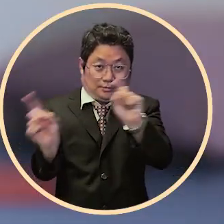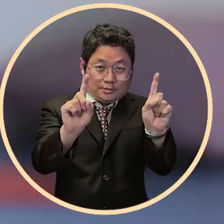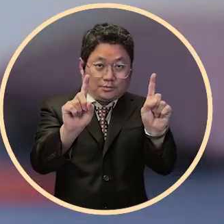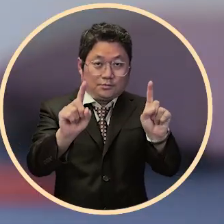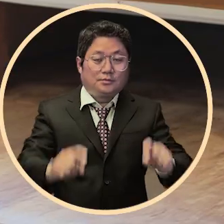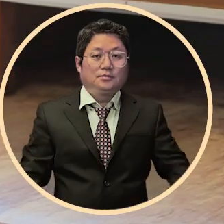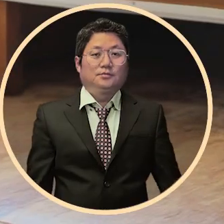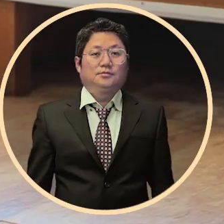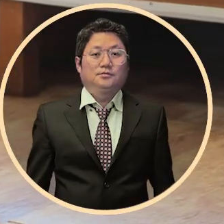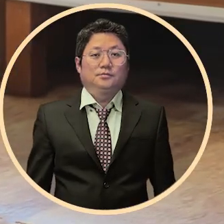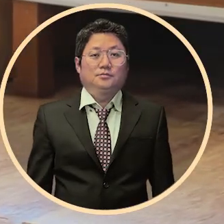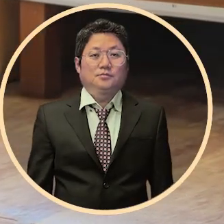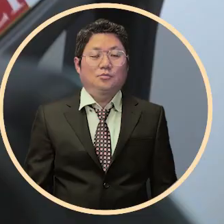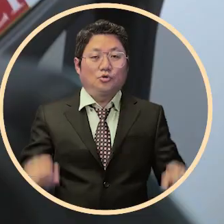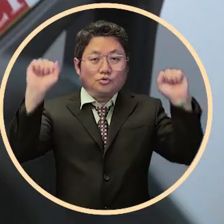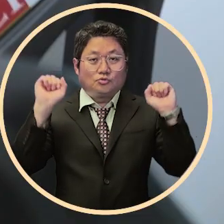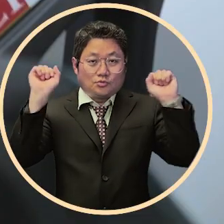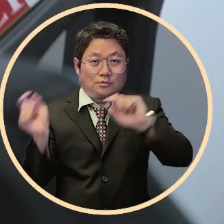소아재활,